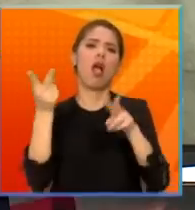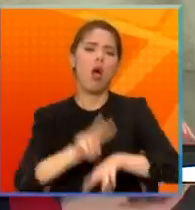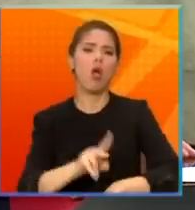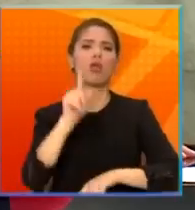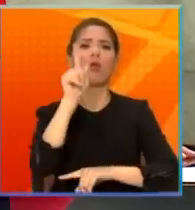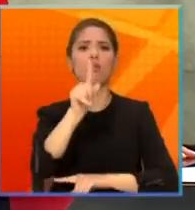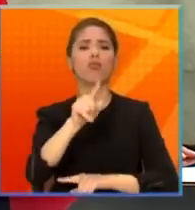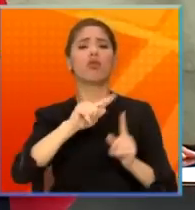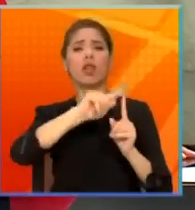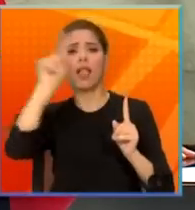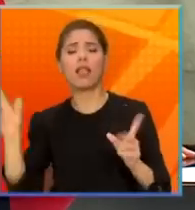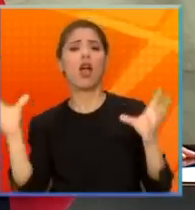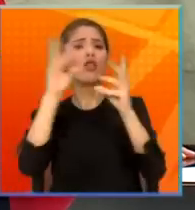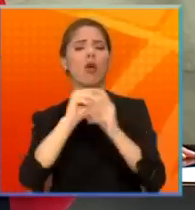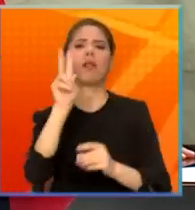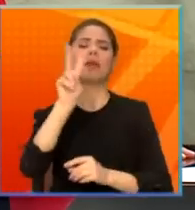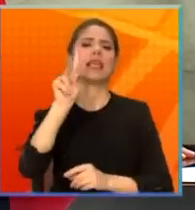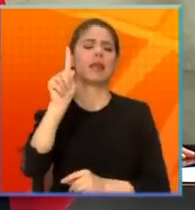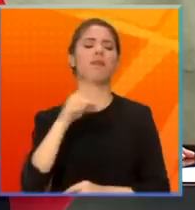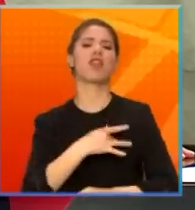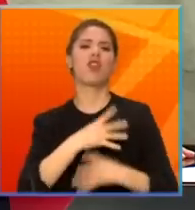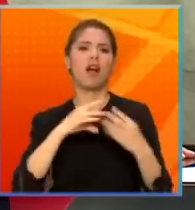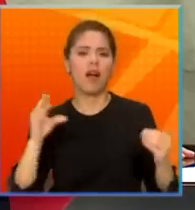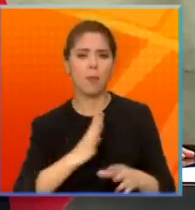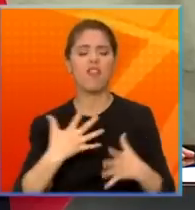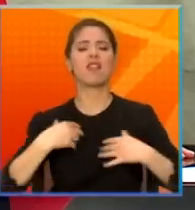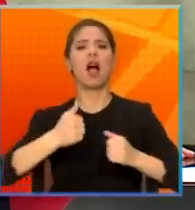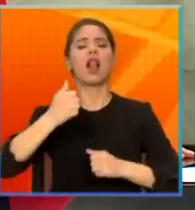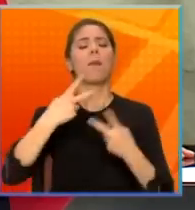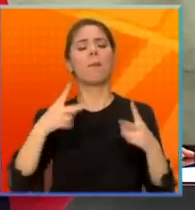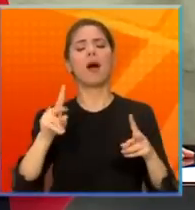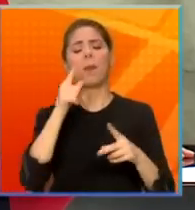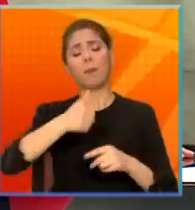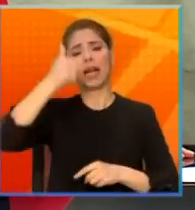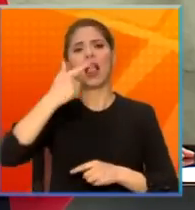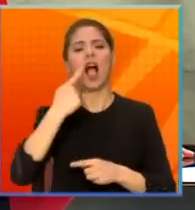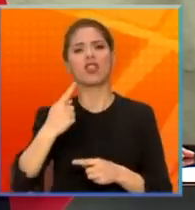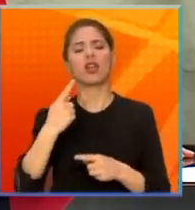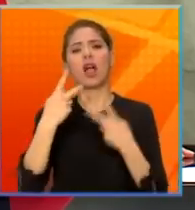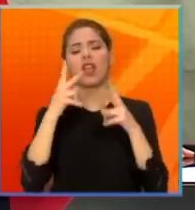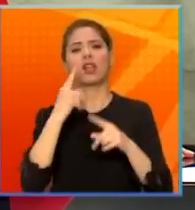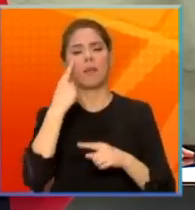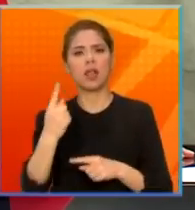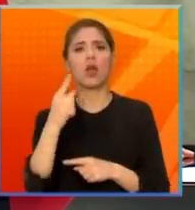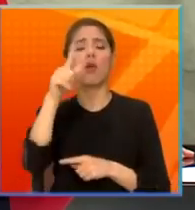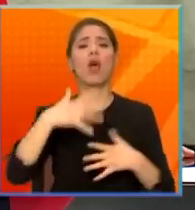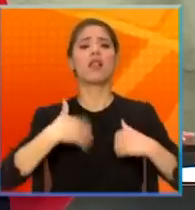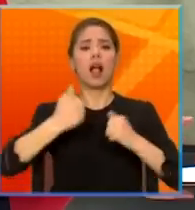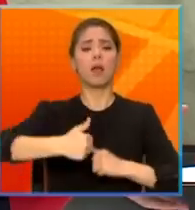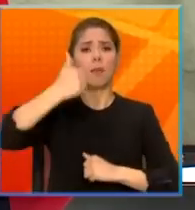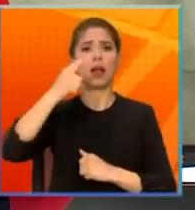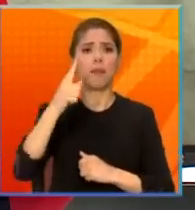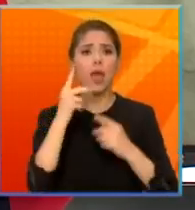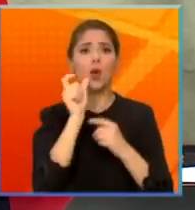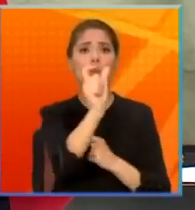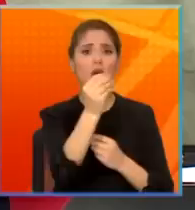toplam 21 can kaybımız var Bakan Fahrettin Koca'nın açıklamasına göre. Bakanın bir de uyarısı var ki çok